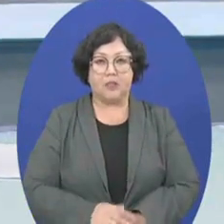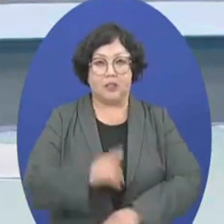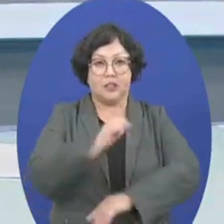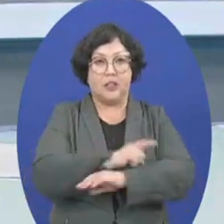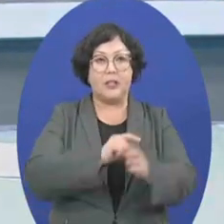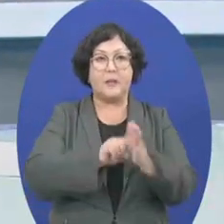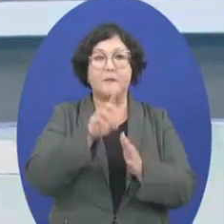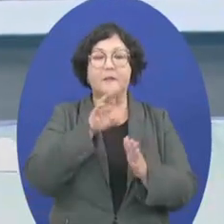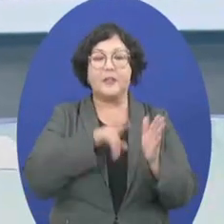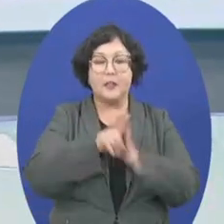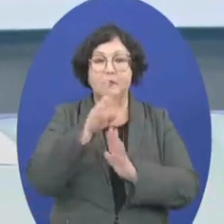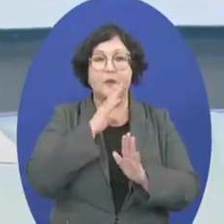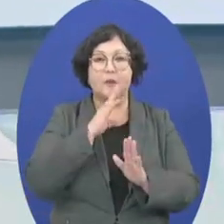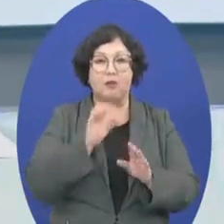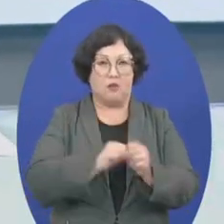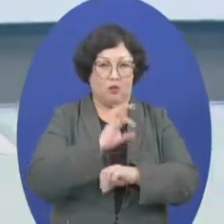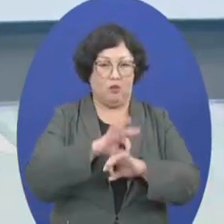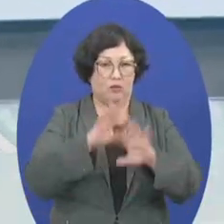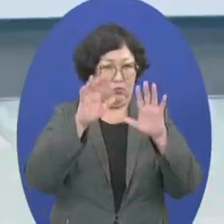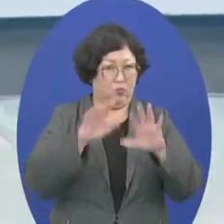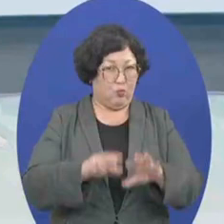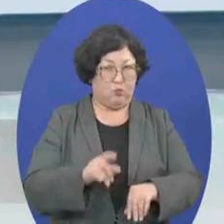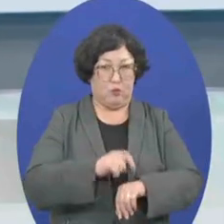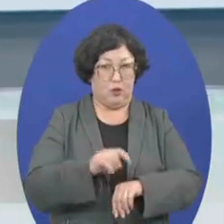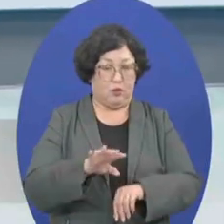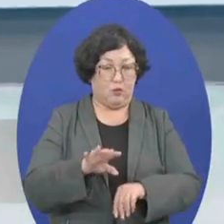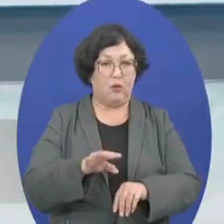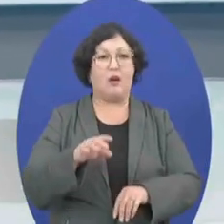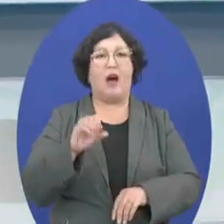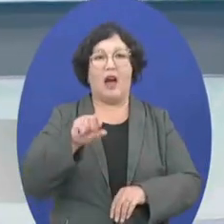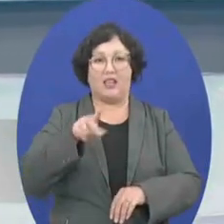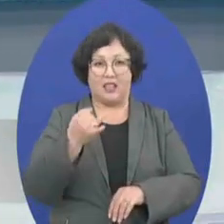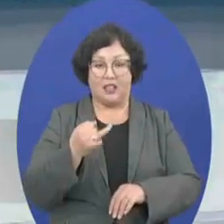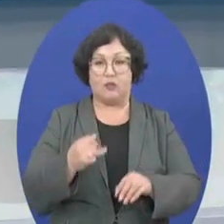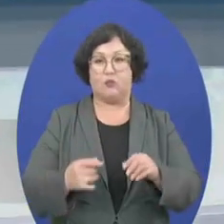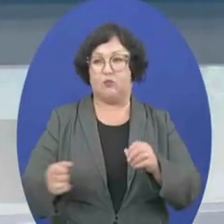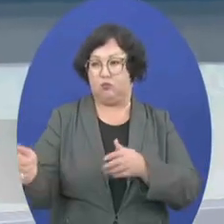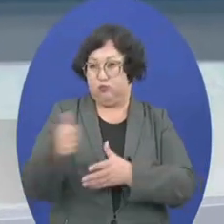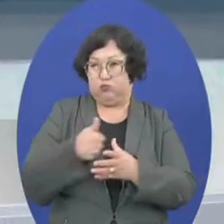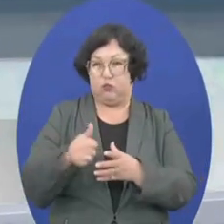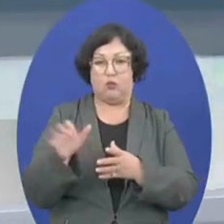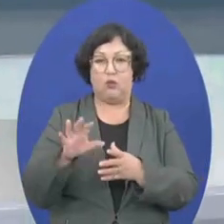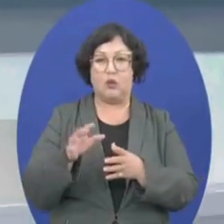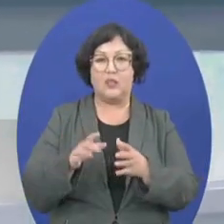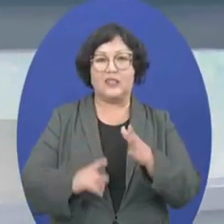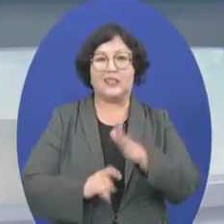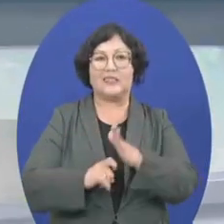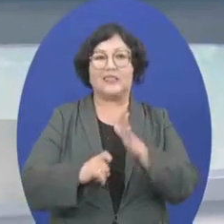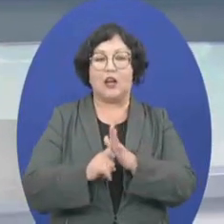Хичээл эхлэхэд коронавирусны халдвар буур харгагүй байгаа учраас ангид үргэлжлэн хязгаарлалт хийхээр болсон тухай Хөрсгөл аймгаас манай сурвалжлагч мэдээлж байна.